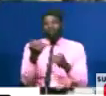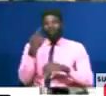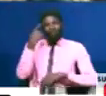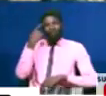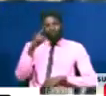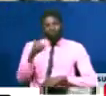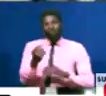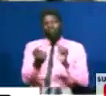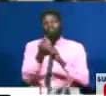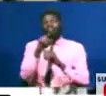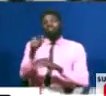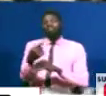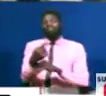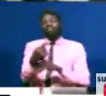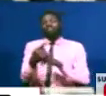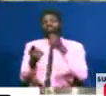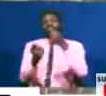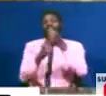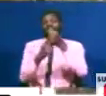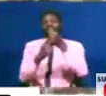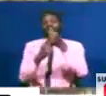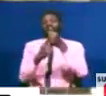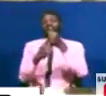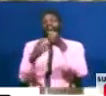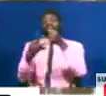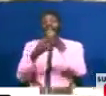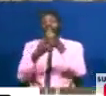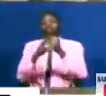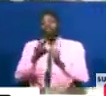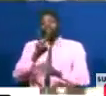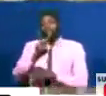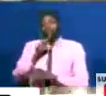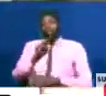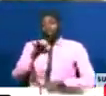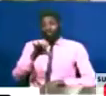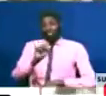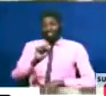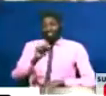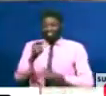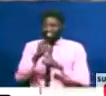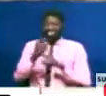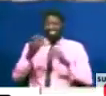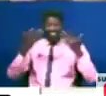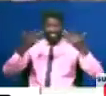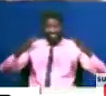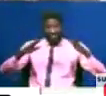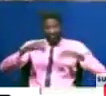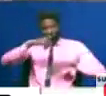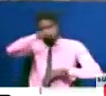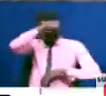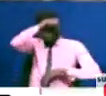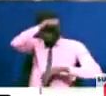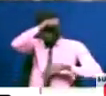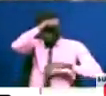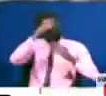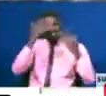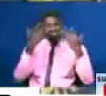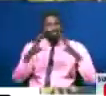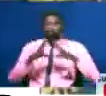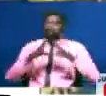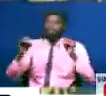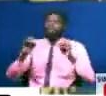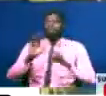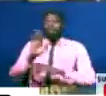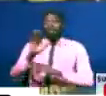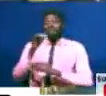11,692 wa shirika la NYS ambao wamekuwa wakipokea mafunzo kwa miezi kadhaa iliyopita hapa kuondoka. Na mtihani wao wa mwisho ni